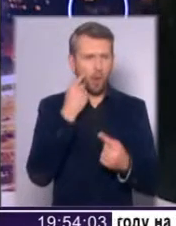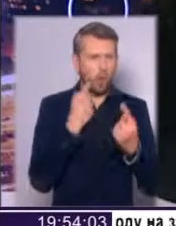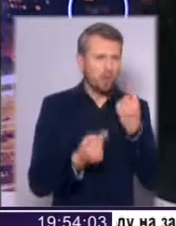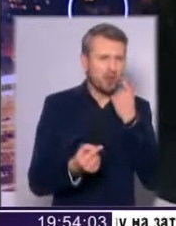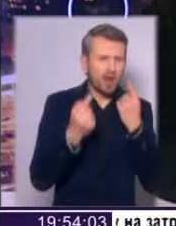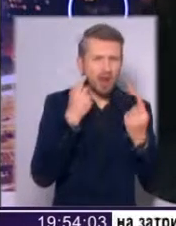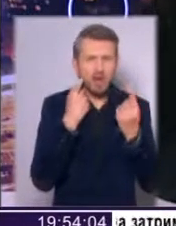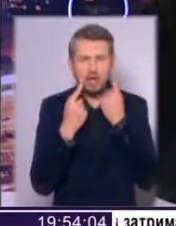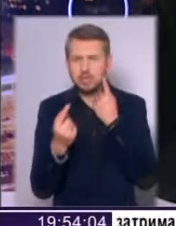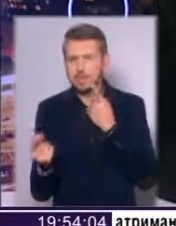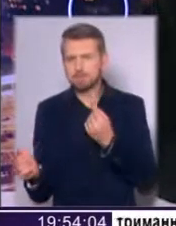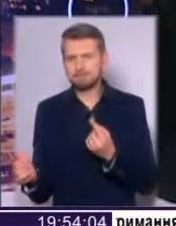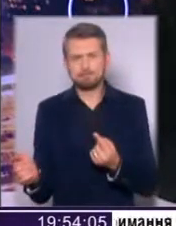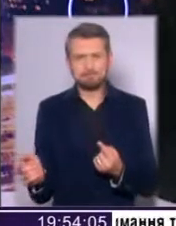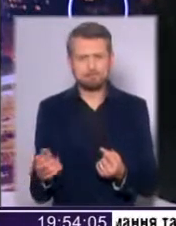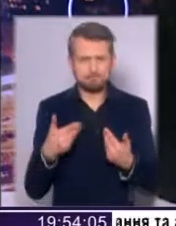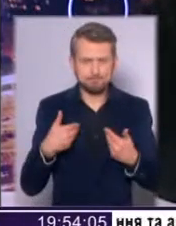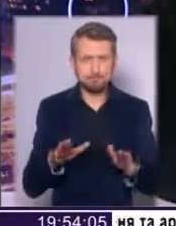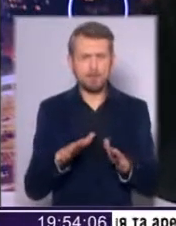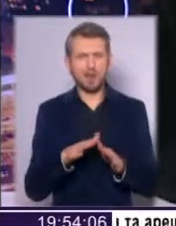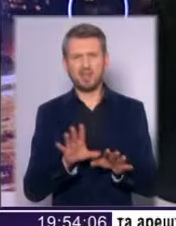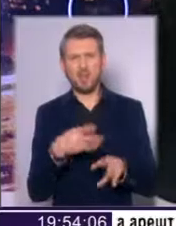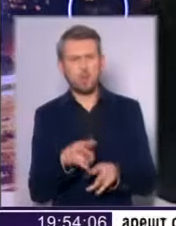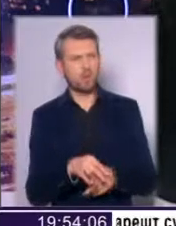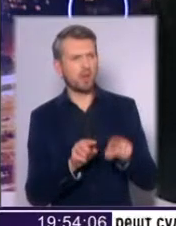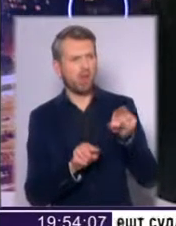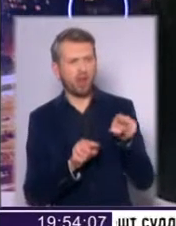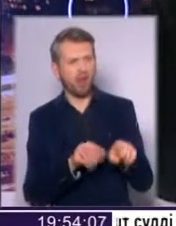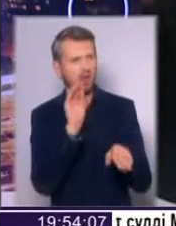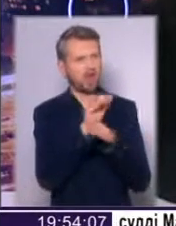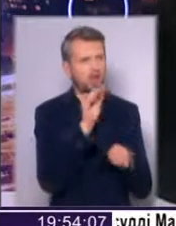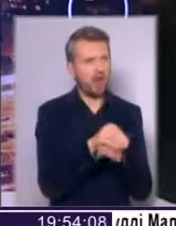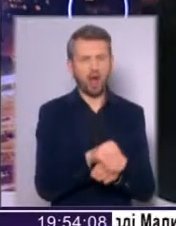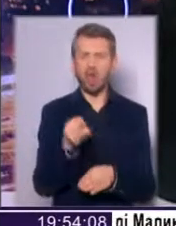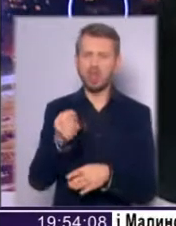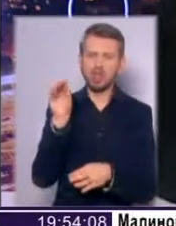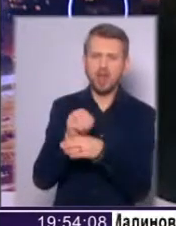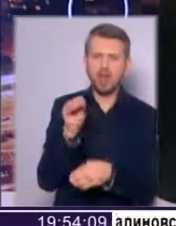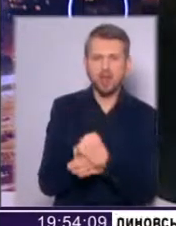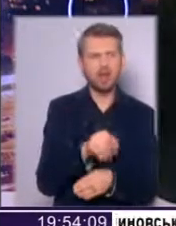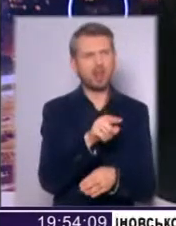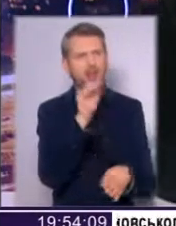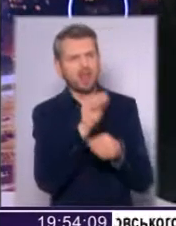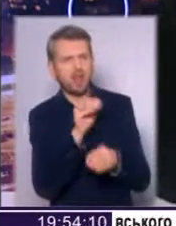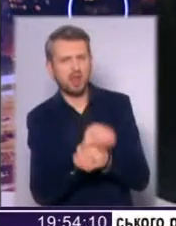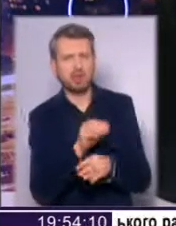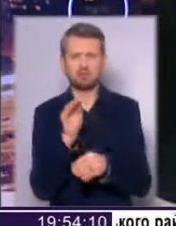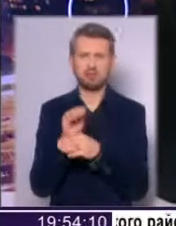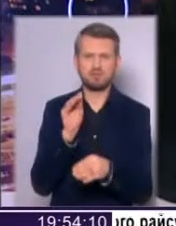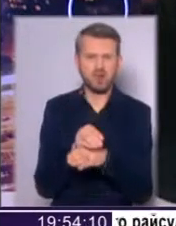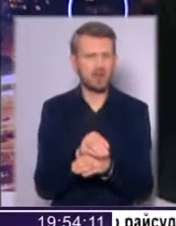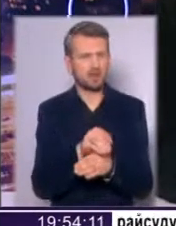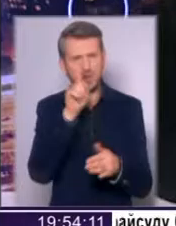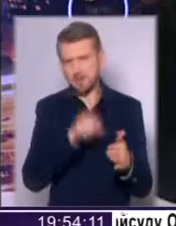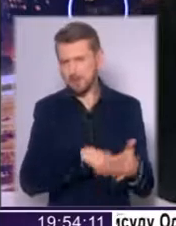одного, перестати тикати, а ти там зробив те, а у тебе там черевики не чищені, а ти не так розчосаний, а ти те